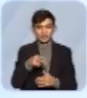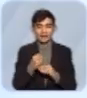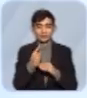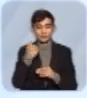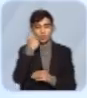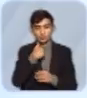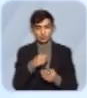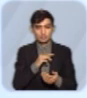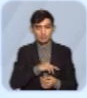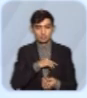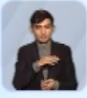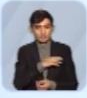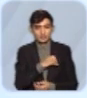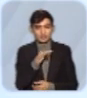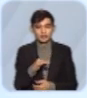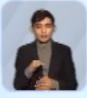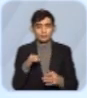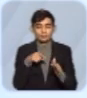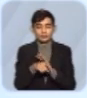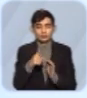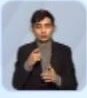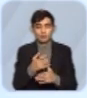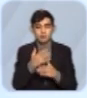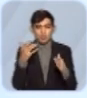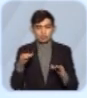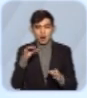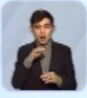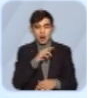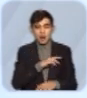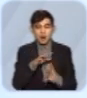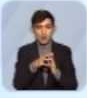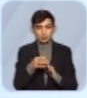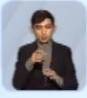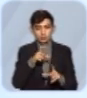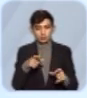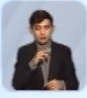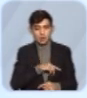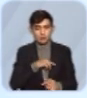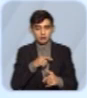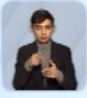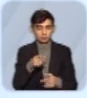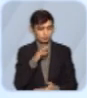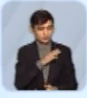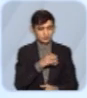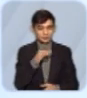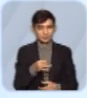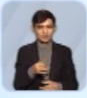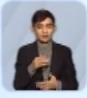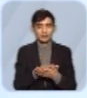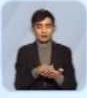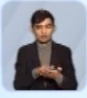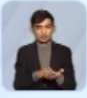Істеген кезде мөлшері 100-ге тақау ауылдың жұмысшылары істеді. Одан